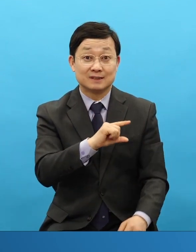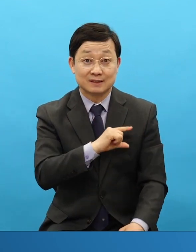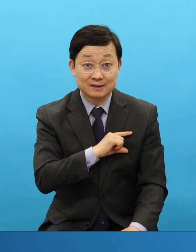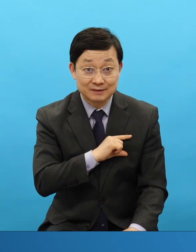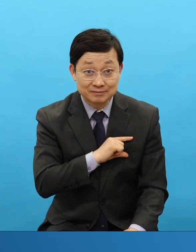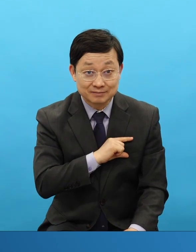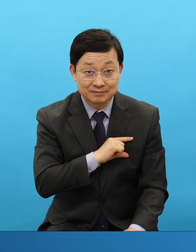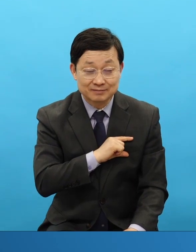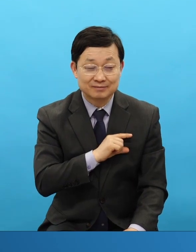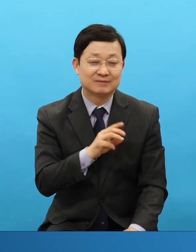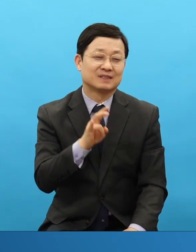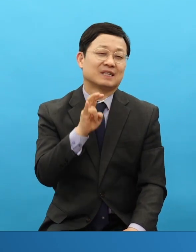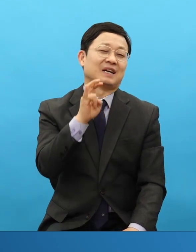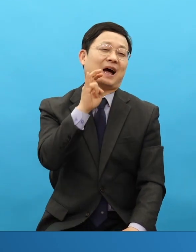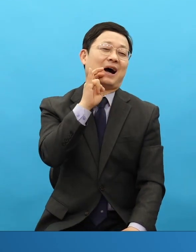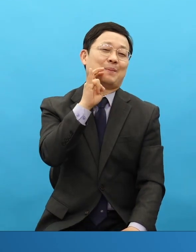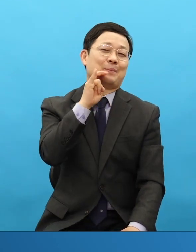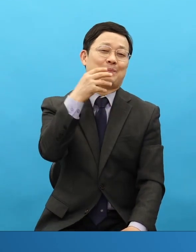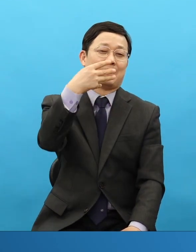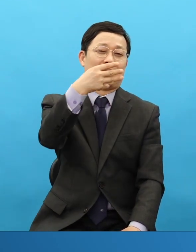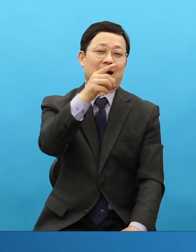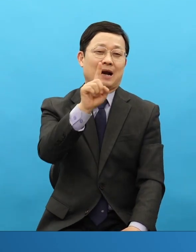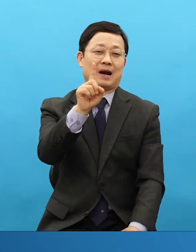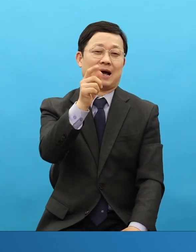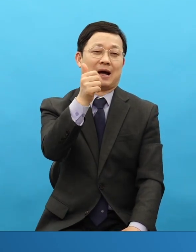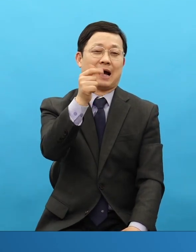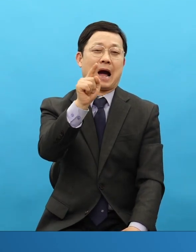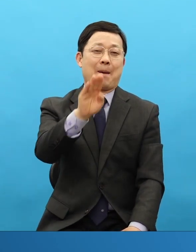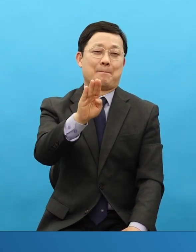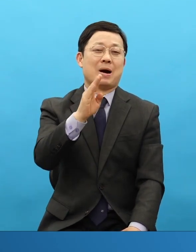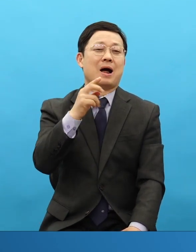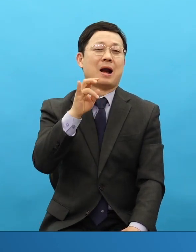라합입니다. It is 이걸 Rahab. 알은 거요. She realized this.